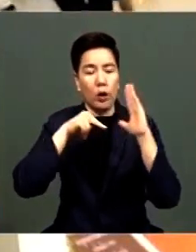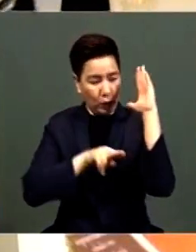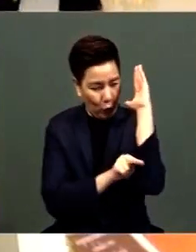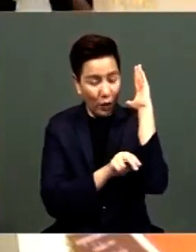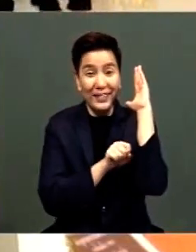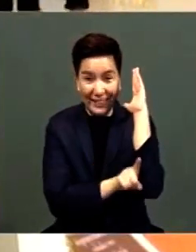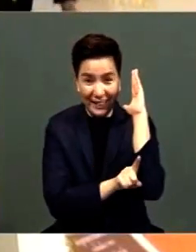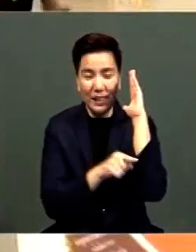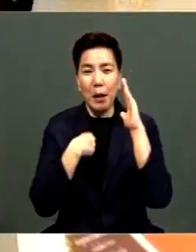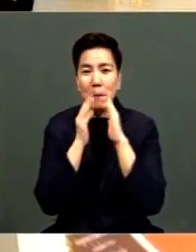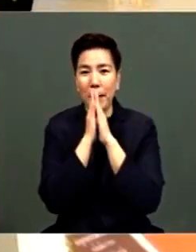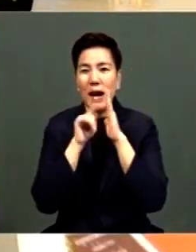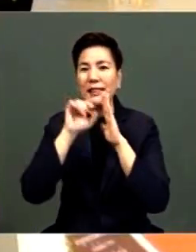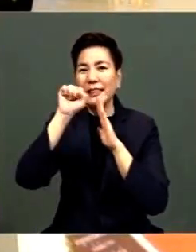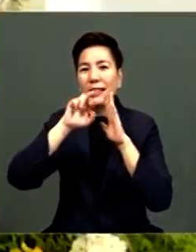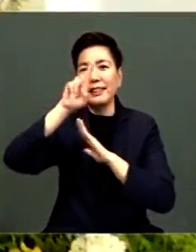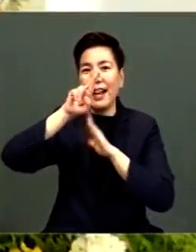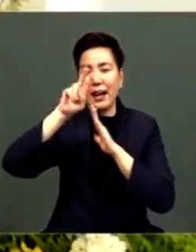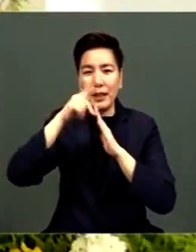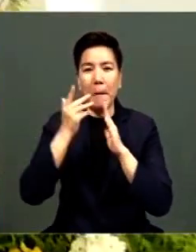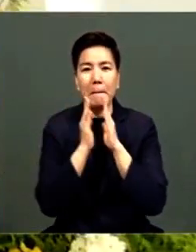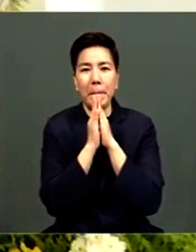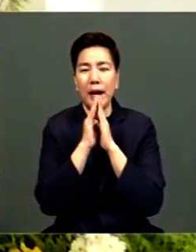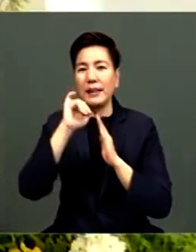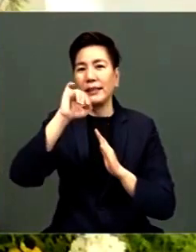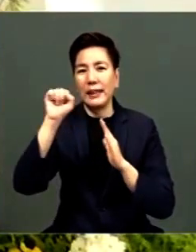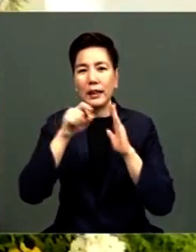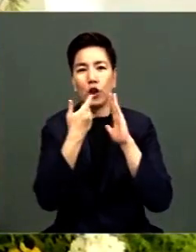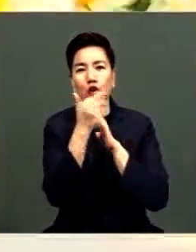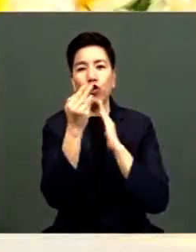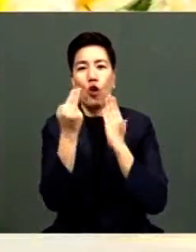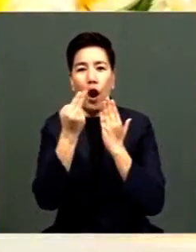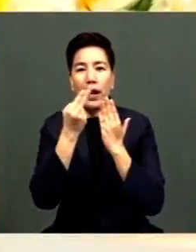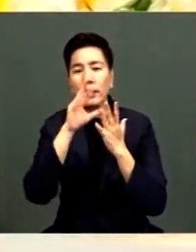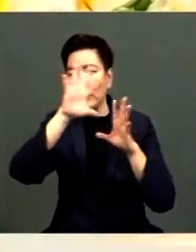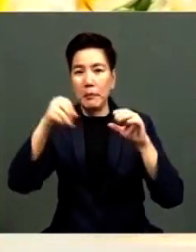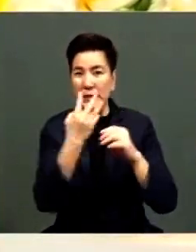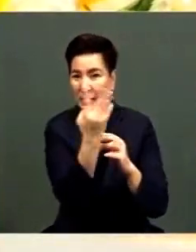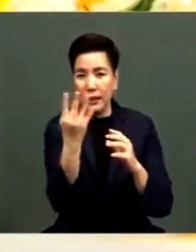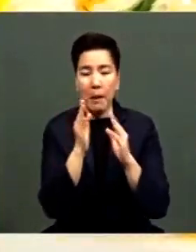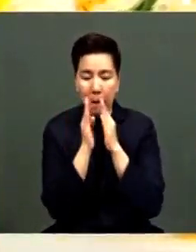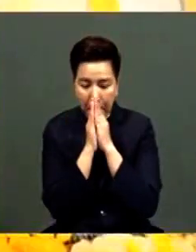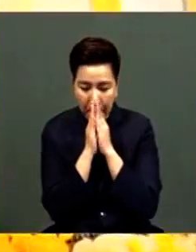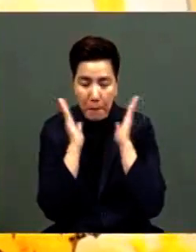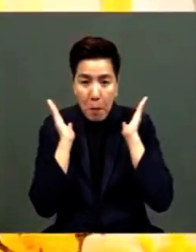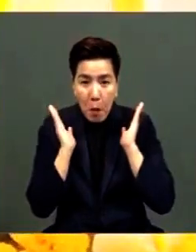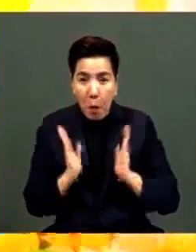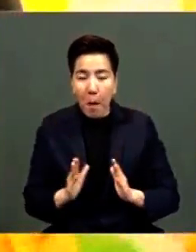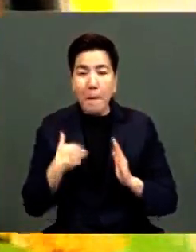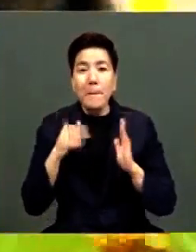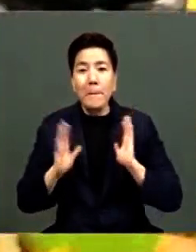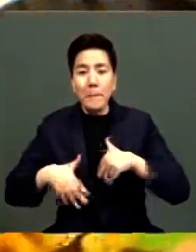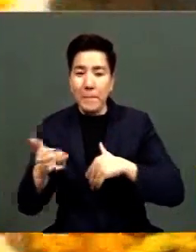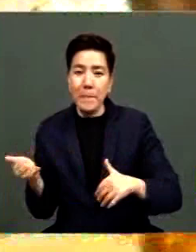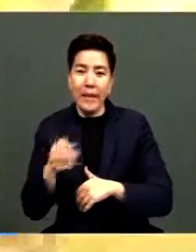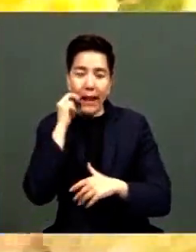ราชพระเชียงแสนจังหวัดเชียงรายหลวงพ่อพระไสจังหวัดหนองคายเพื่อให้ประชาชนได้ส่งน้ำสักการะเสริมสร้างความเป็น